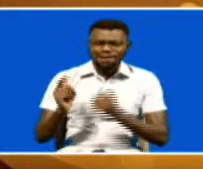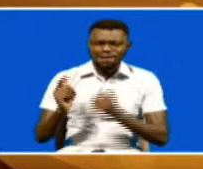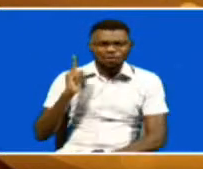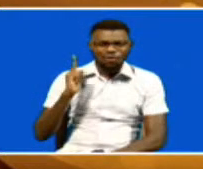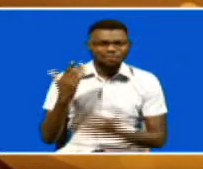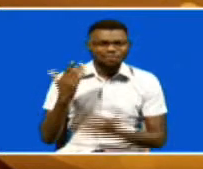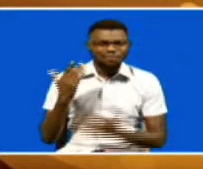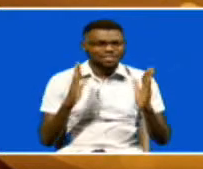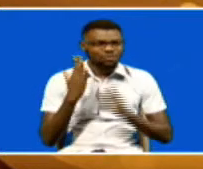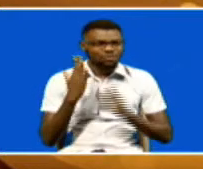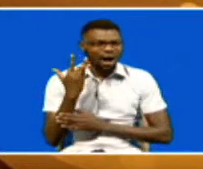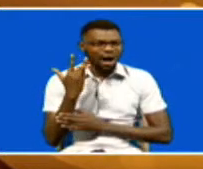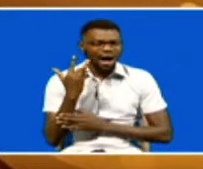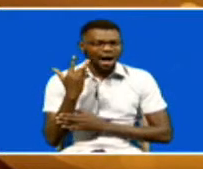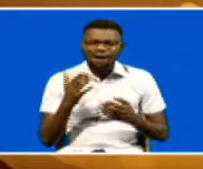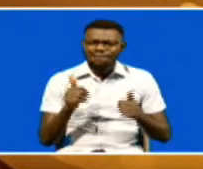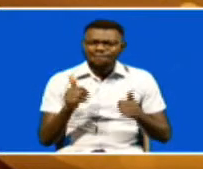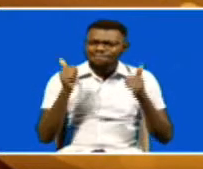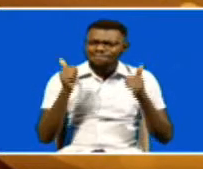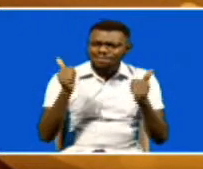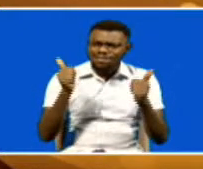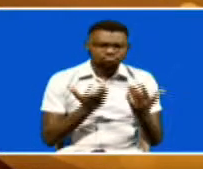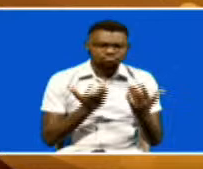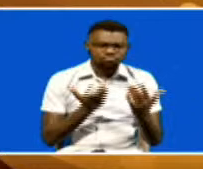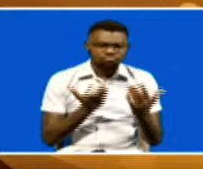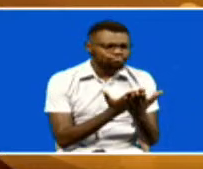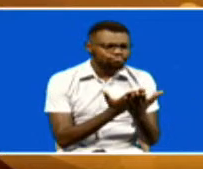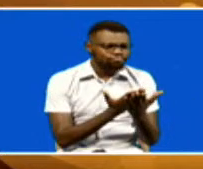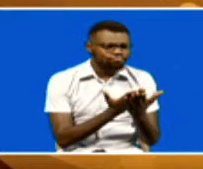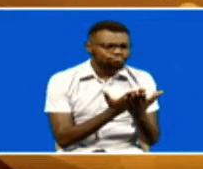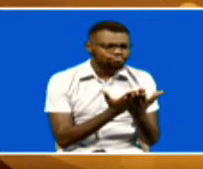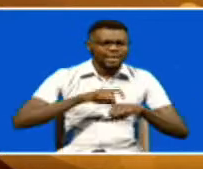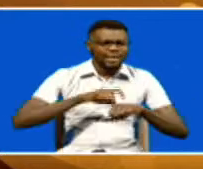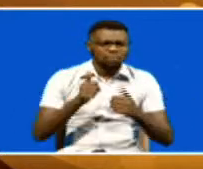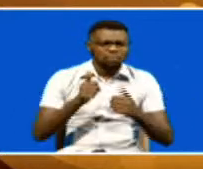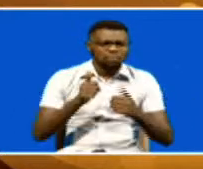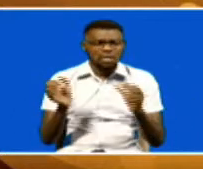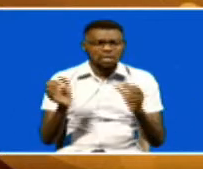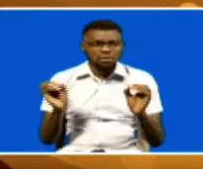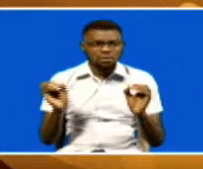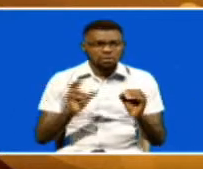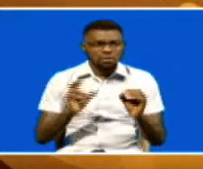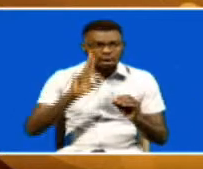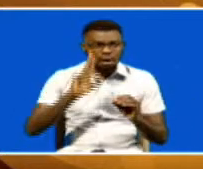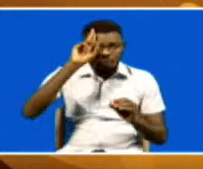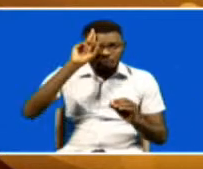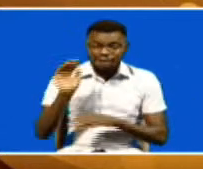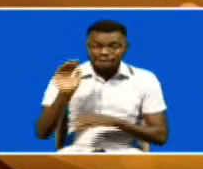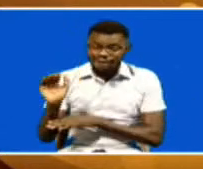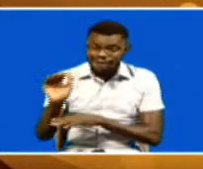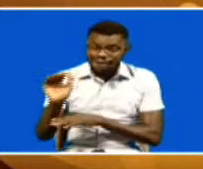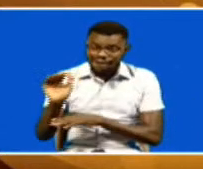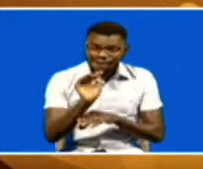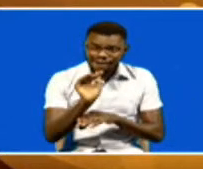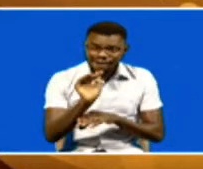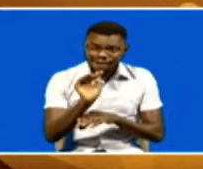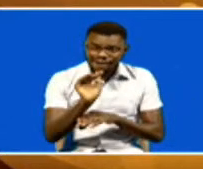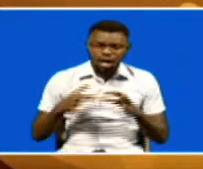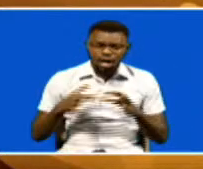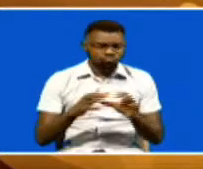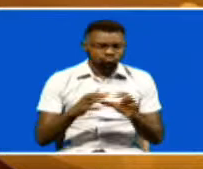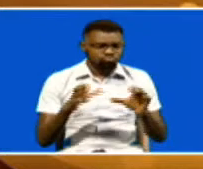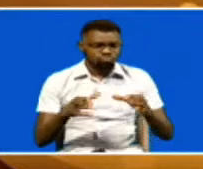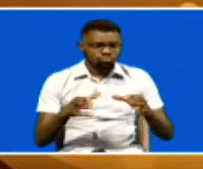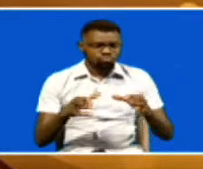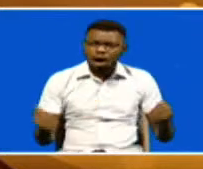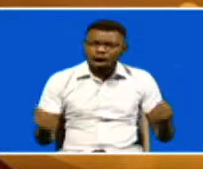ikizingatiwa kuwa hawakuomba ilani kwa muda unaofaa. Idara ya polisi imewatahadharisha wafuasi wa Azimio kwamba